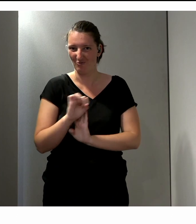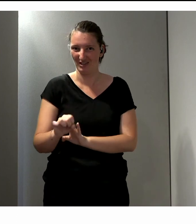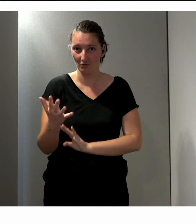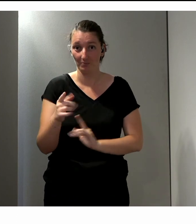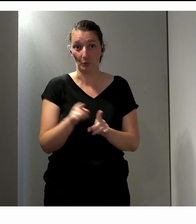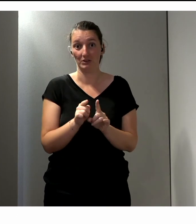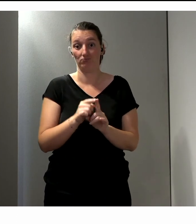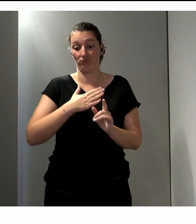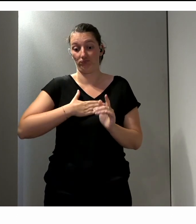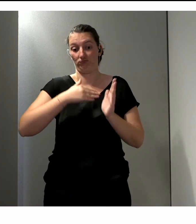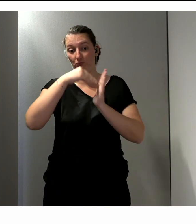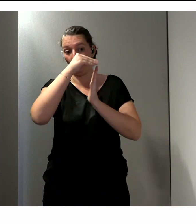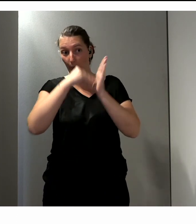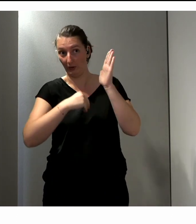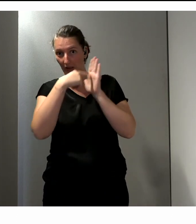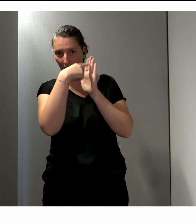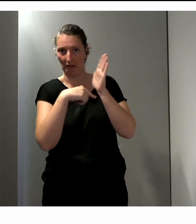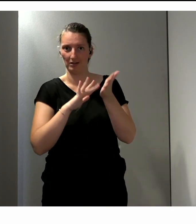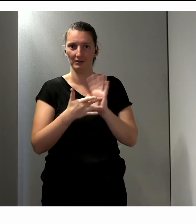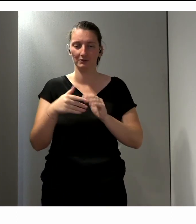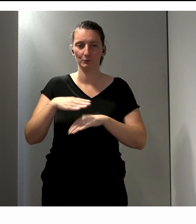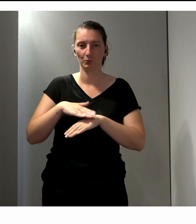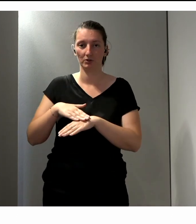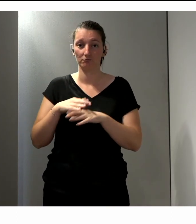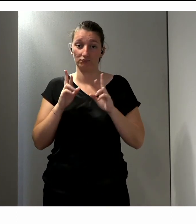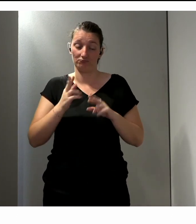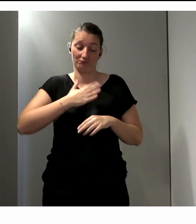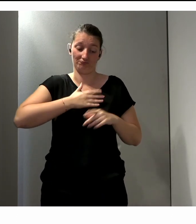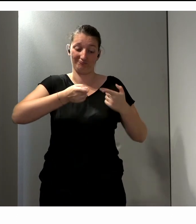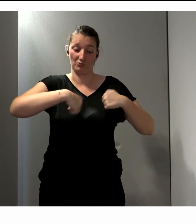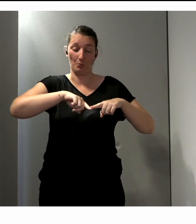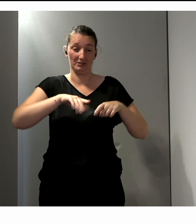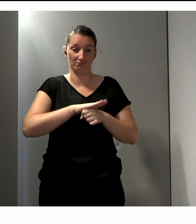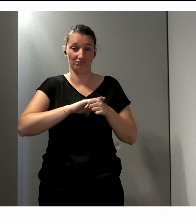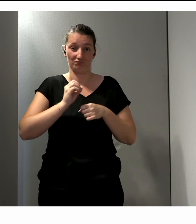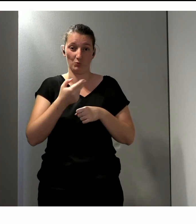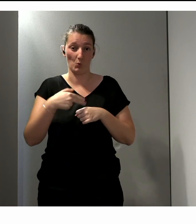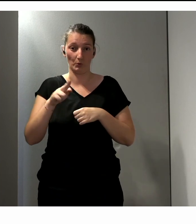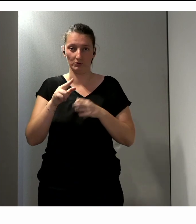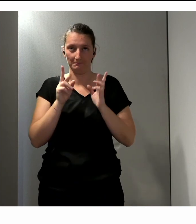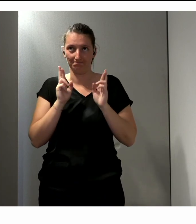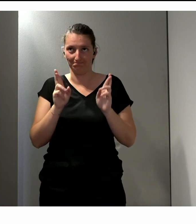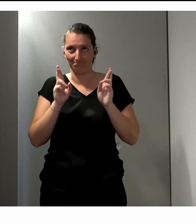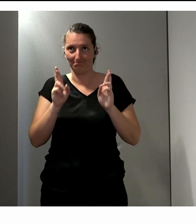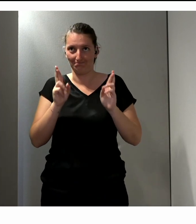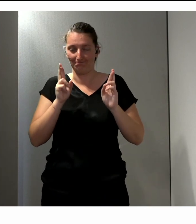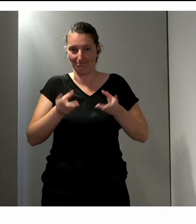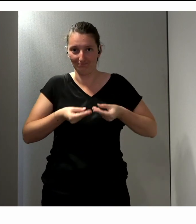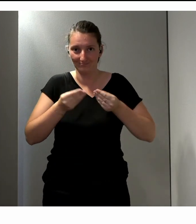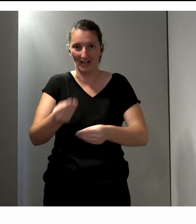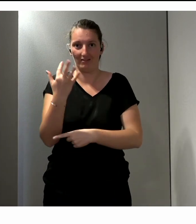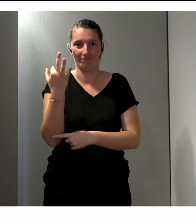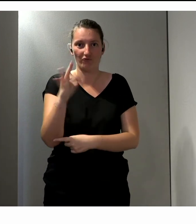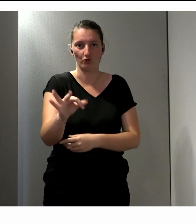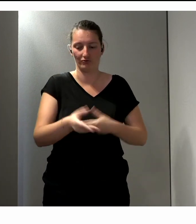nos recommandations et nous espérons beaucoup, tout le comité espère beaucoup que ces recommandations vont aider la France,